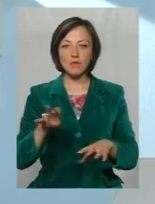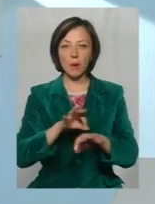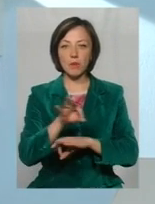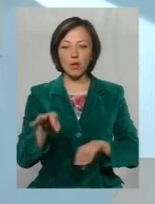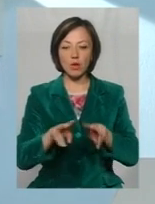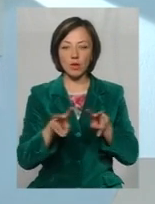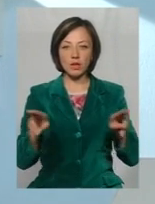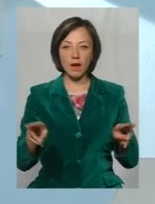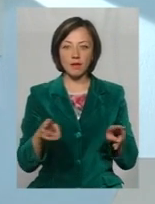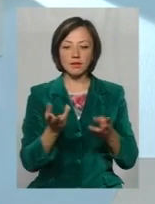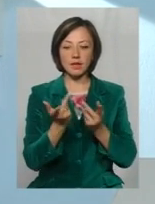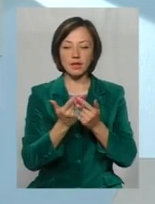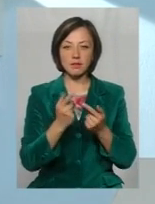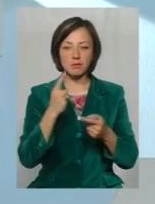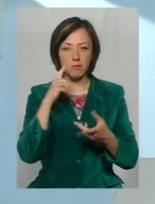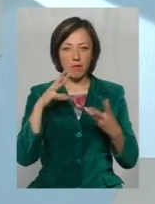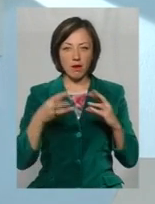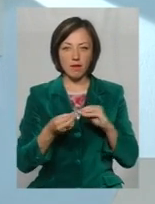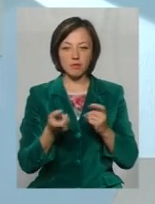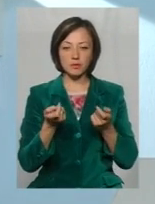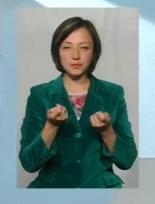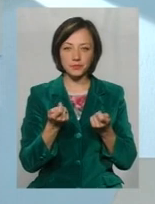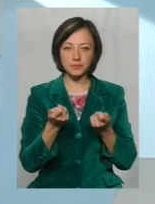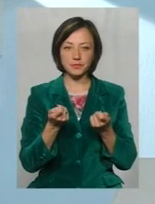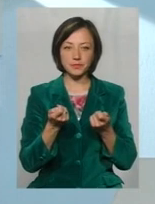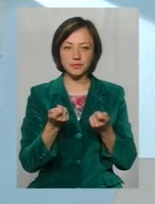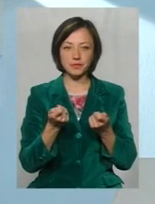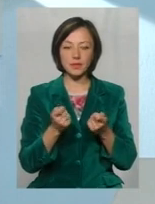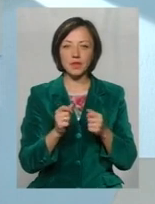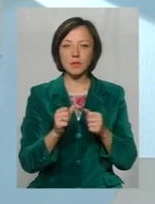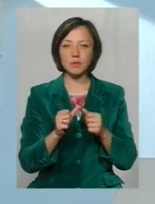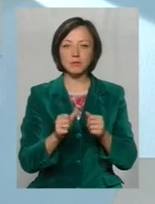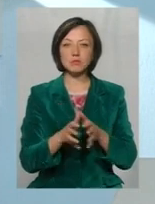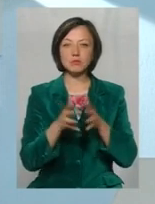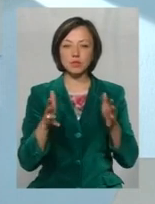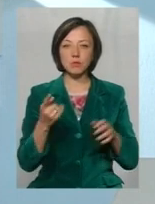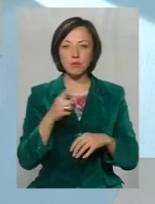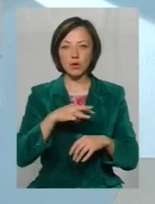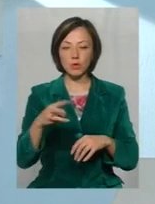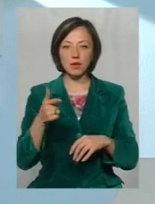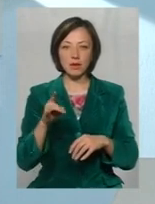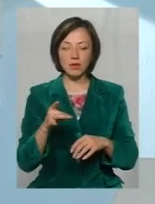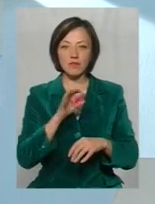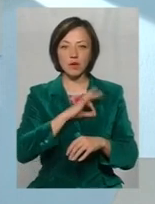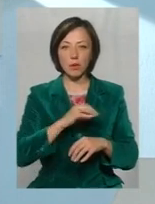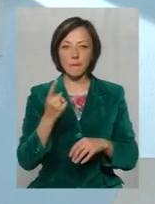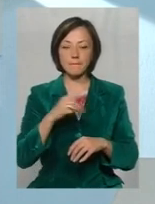однакову кількість балів, тому ми дещо вийшли за суму 1 000 000 гривень, а використали